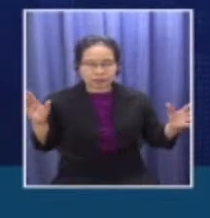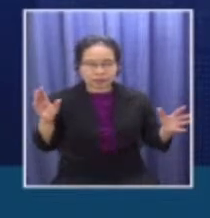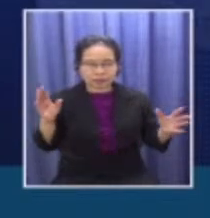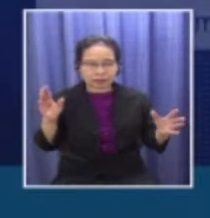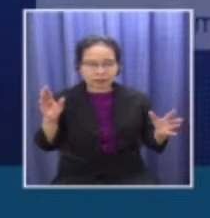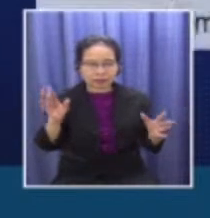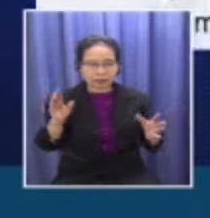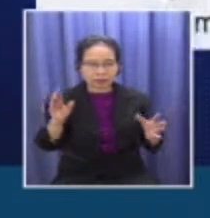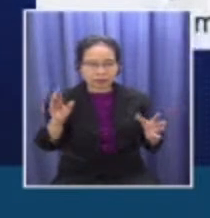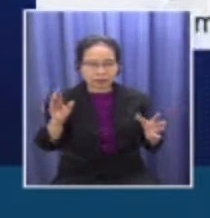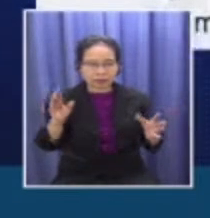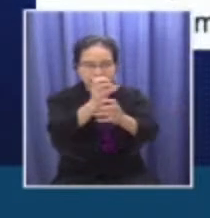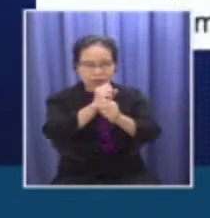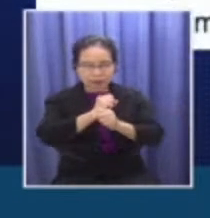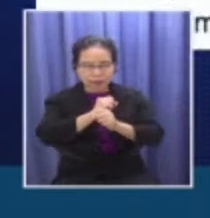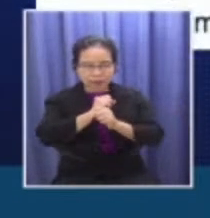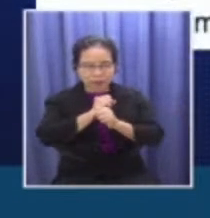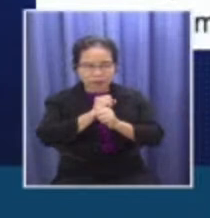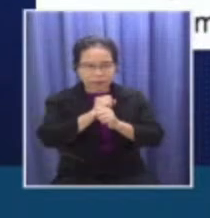die ne nuane anipa bedie mpo